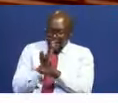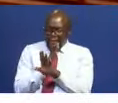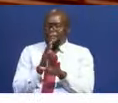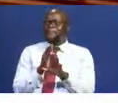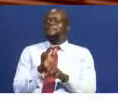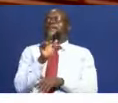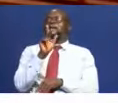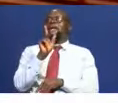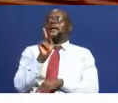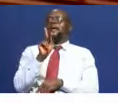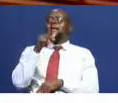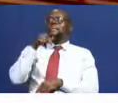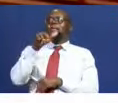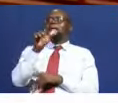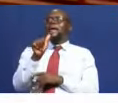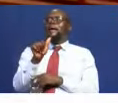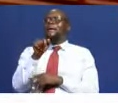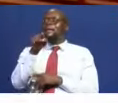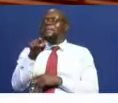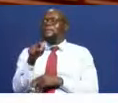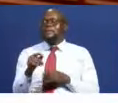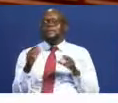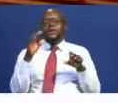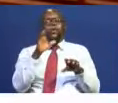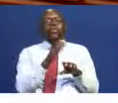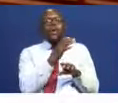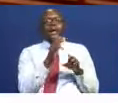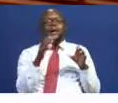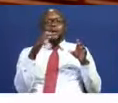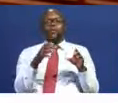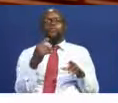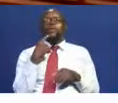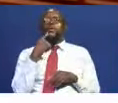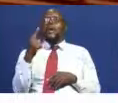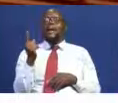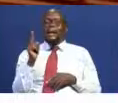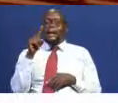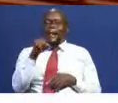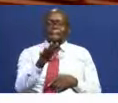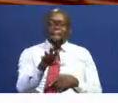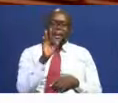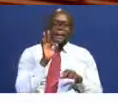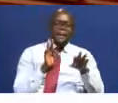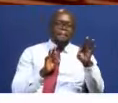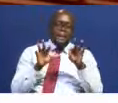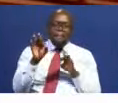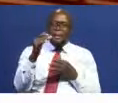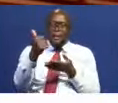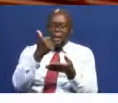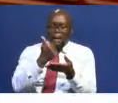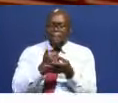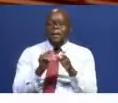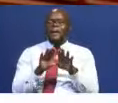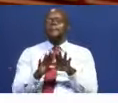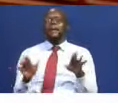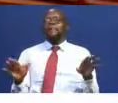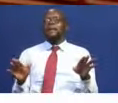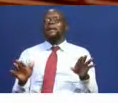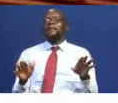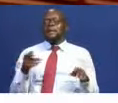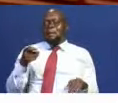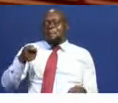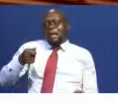pale KPA wanachukuliwa, ati hii ni kwaya ya watu 100 wanakuja wanachukuliwa, wanaandikwa permanent